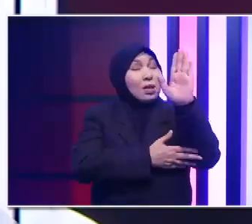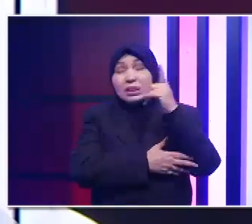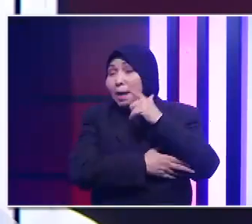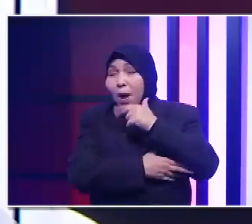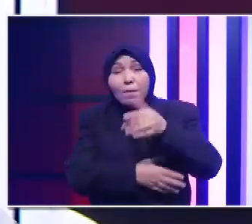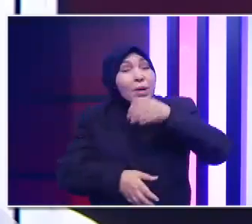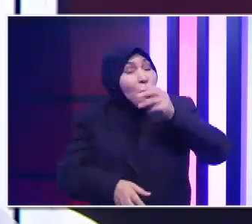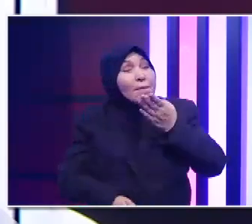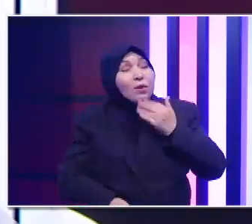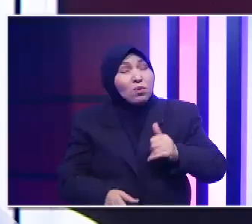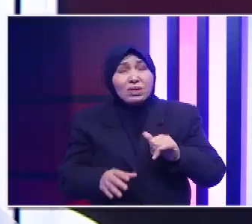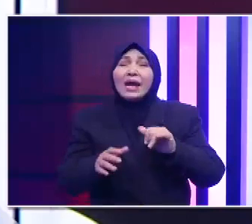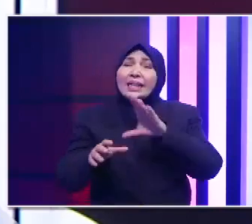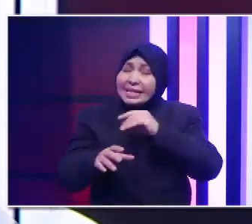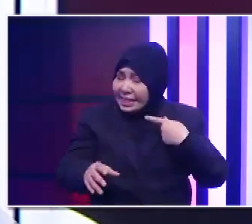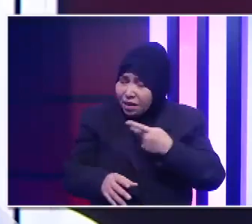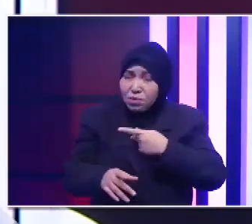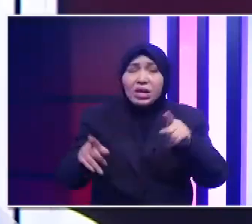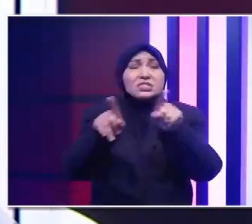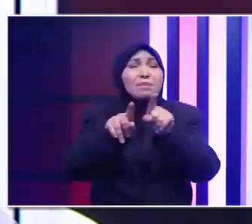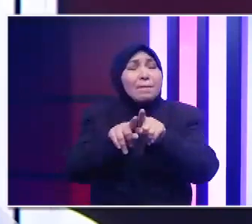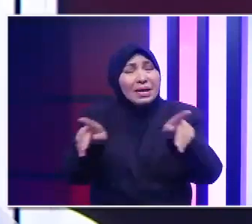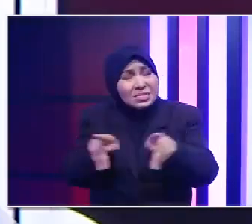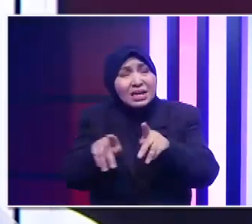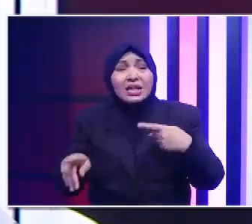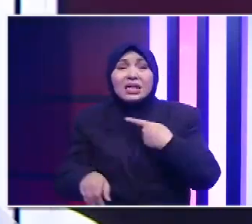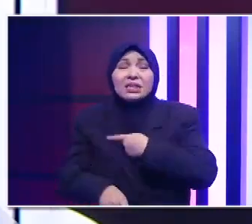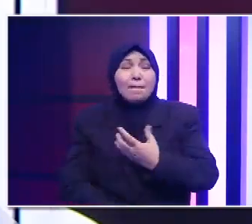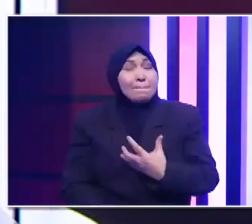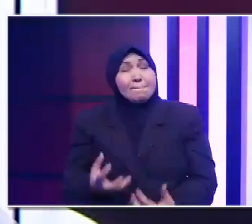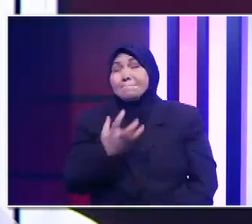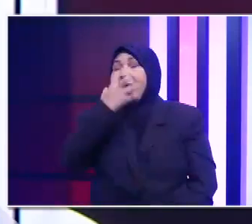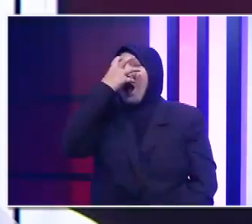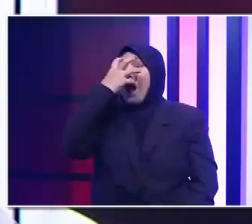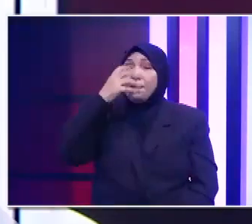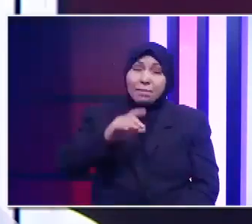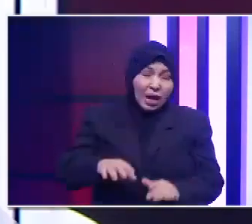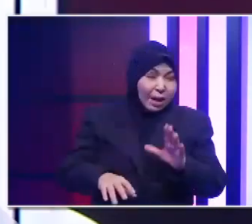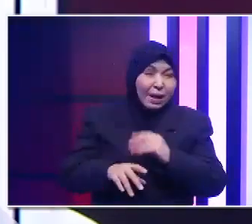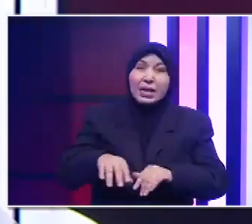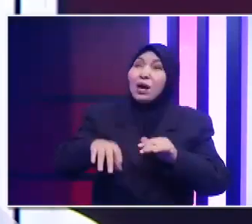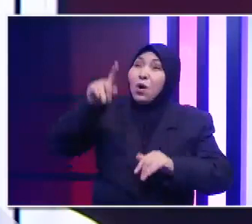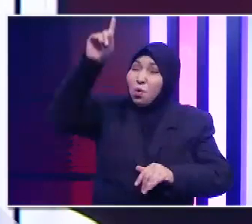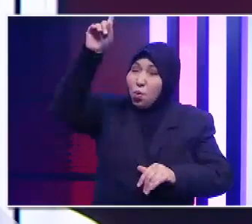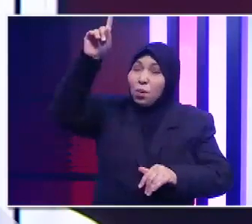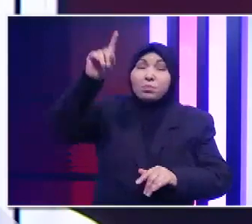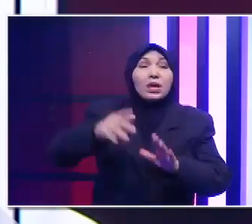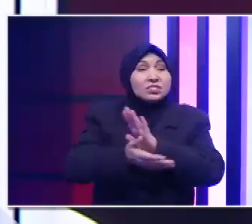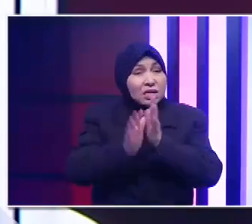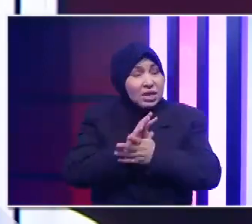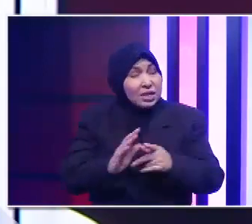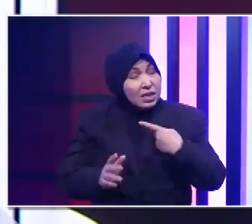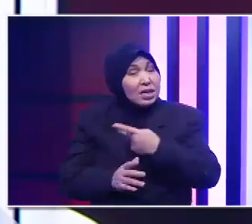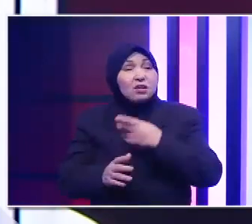contohnya Janganlah kerennya diri kita make pasangan kita itu Mood ke kepada perintah Allah subhanahu wa ta'ala bahkan antara kita